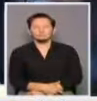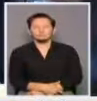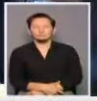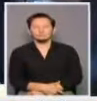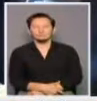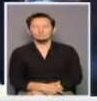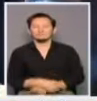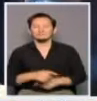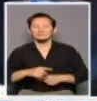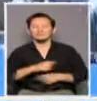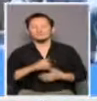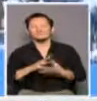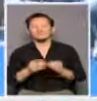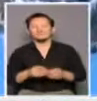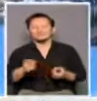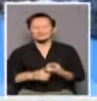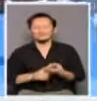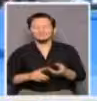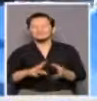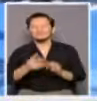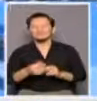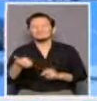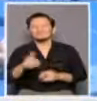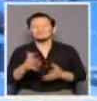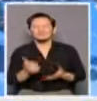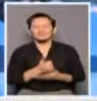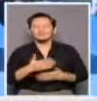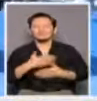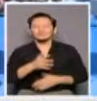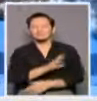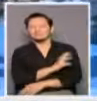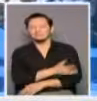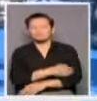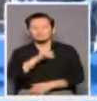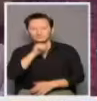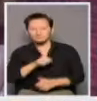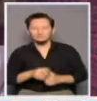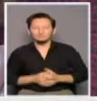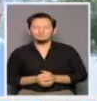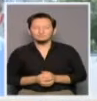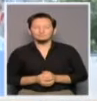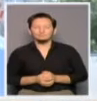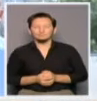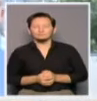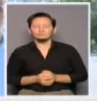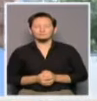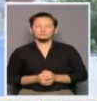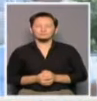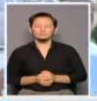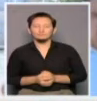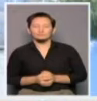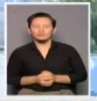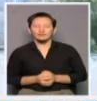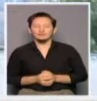Вот и настал долгожданный момент. Руслан выиграл главный приз благодаря своей силе и сноровке. Баршаңызды Курбан айт мерекесімен